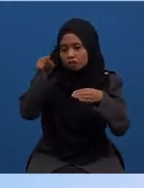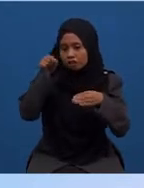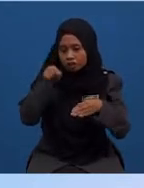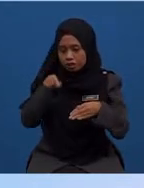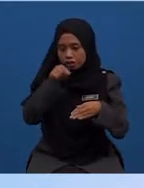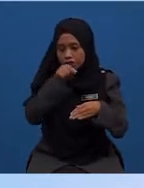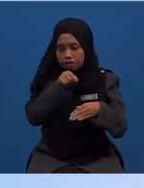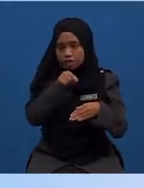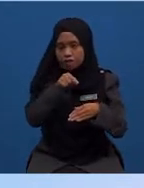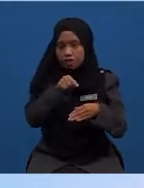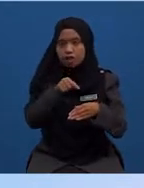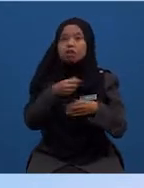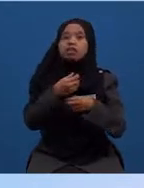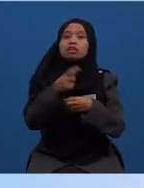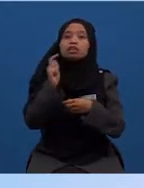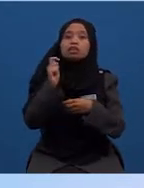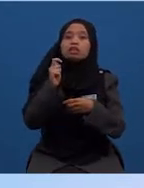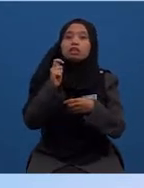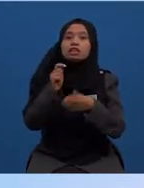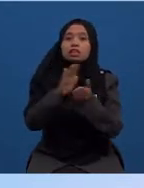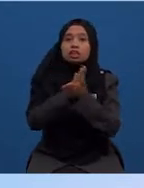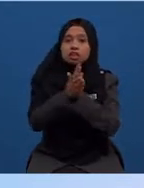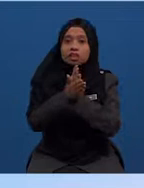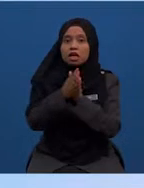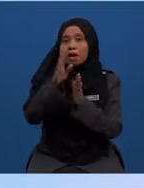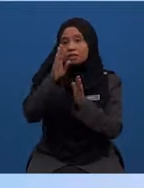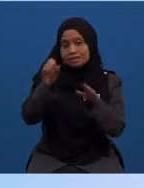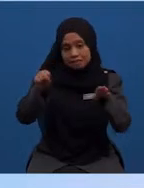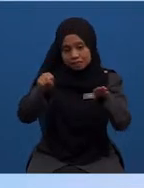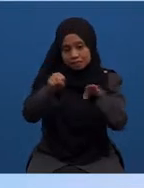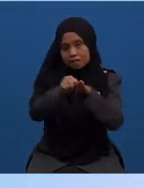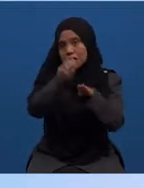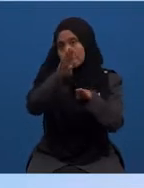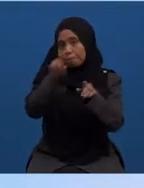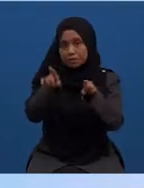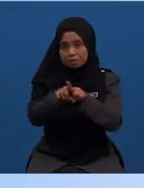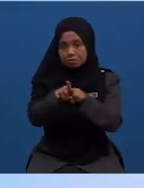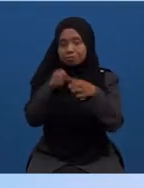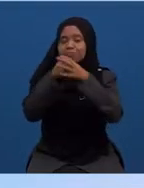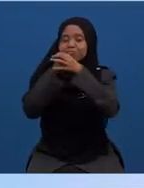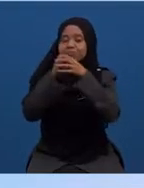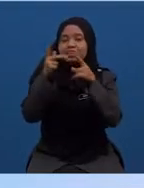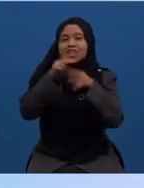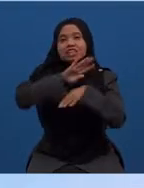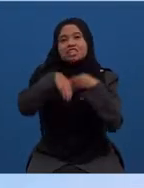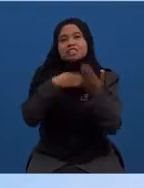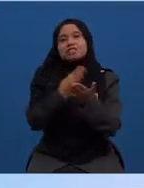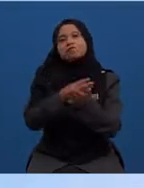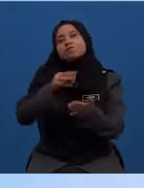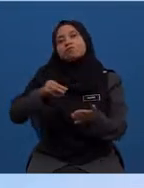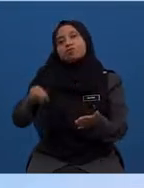titik, bentuk asas yang terbentuk adalah segi empat sama. Tahniah kepada semua murid.